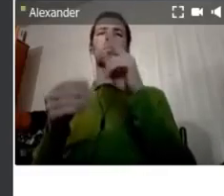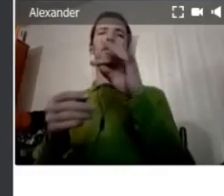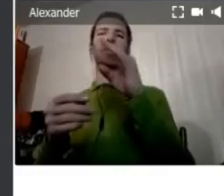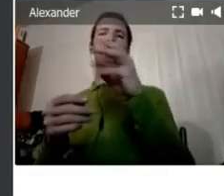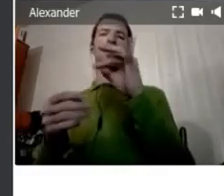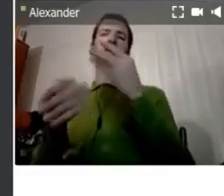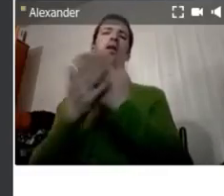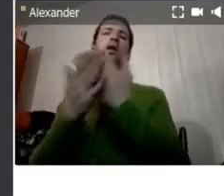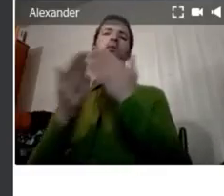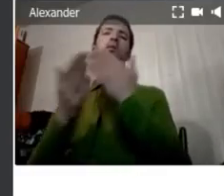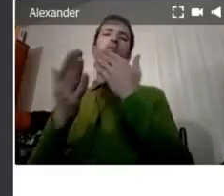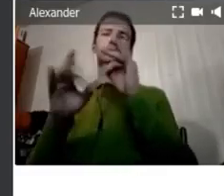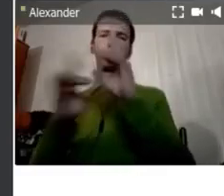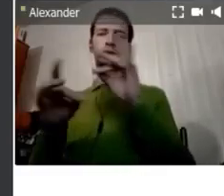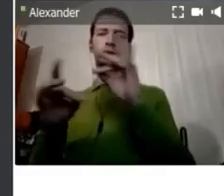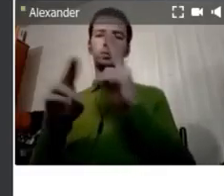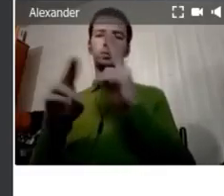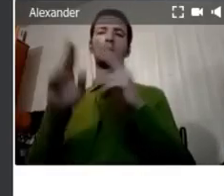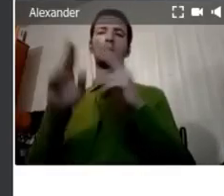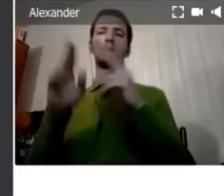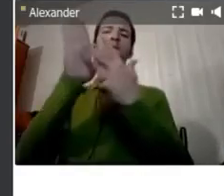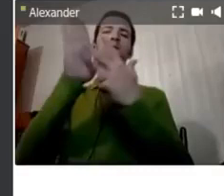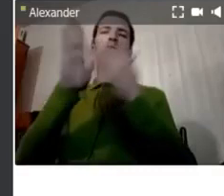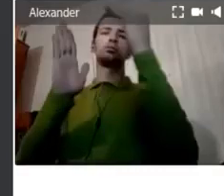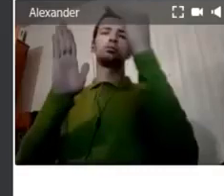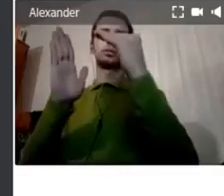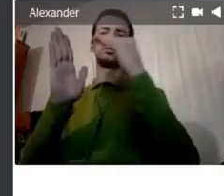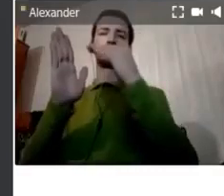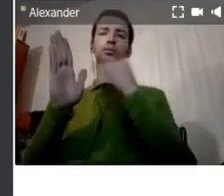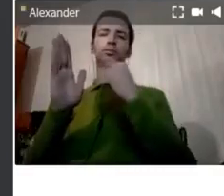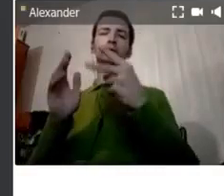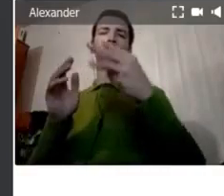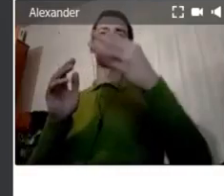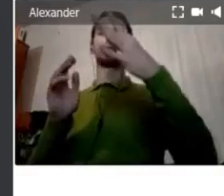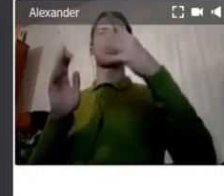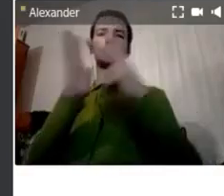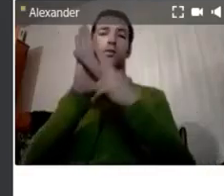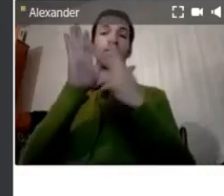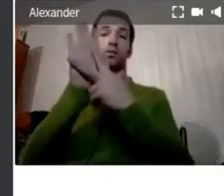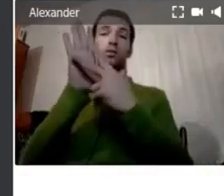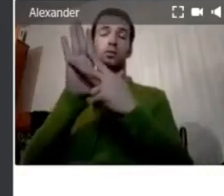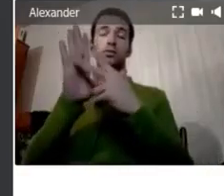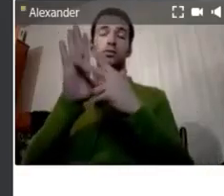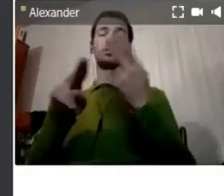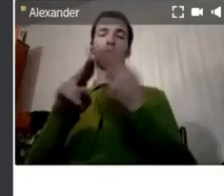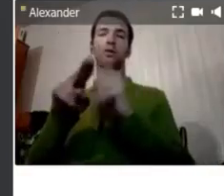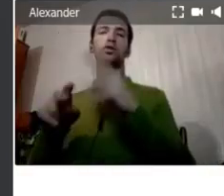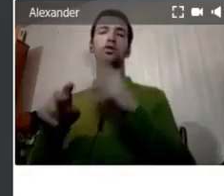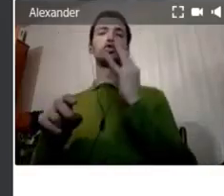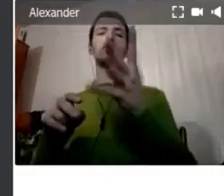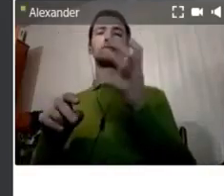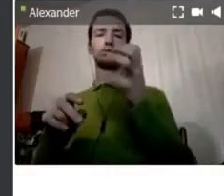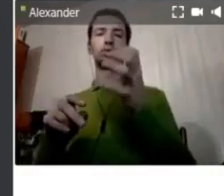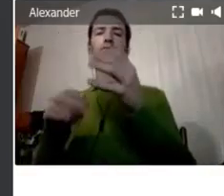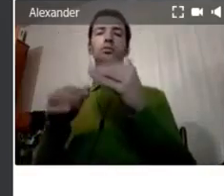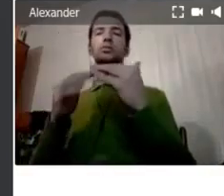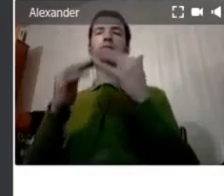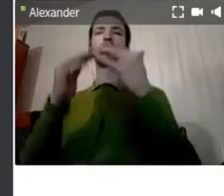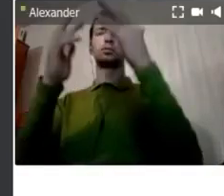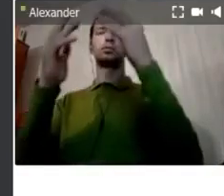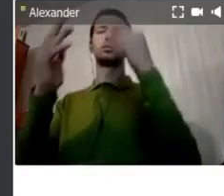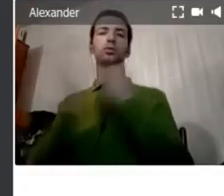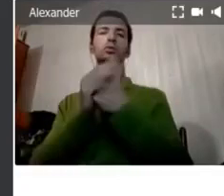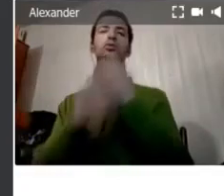да, в Турции, например, вот хорошая квартира, вот такие деньги стоят. Соответственно, ничего сверхсложного, учитывая, что когда